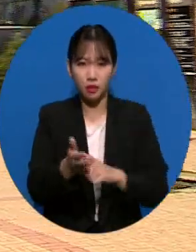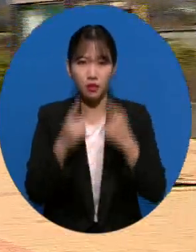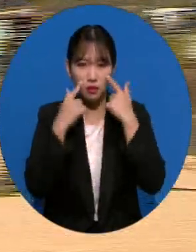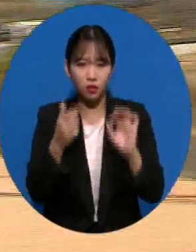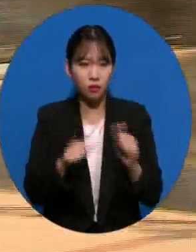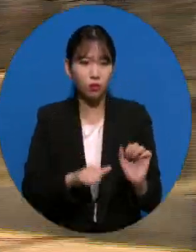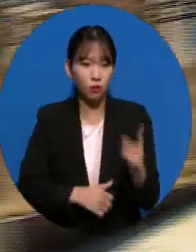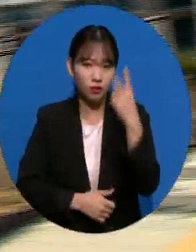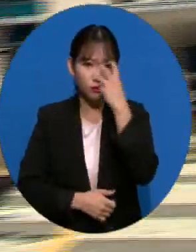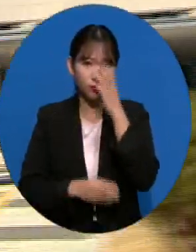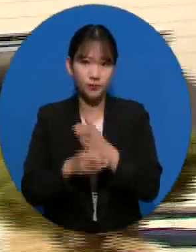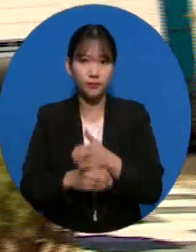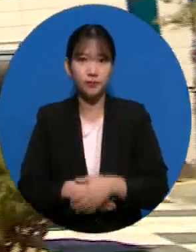사망 경위를 조사하고 있습니다